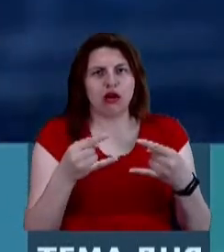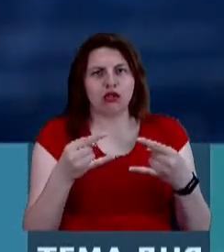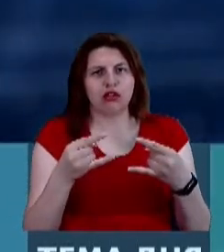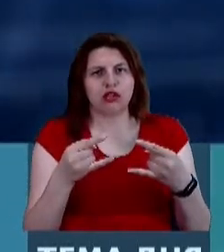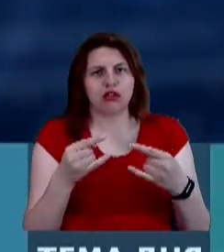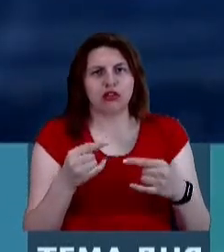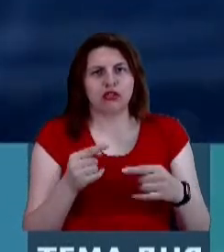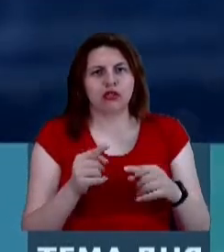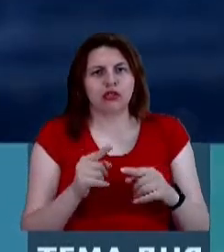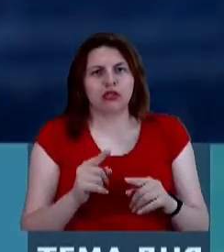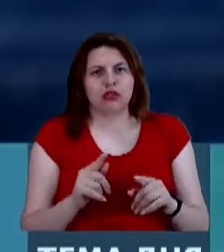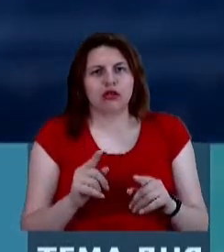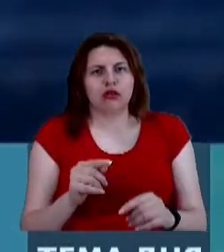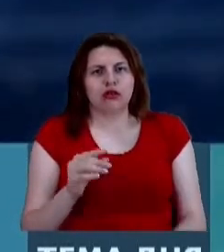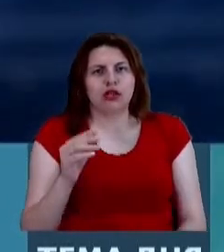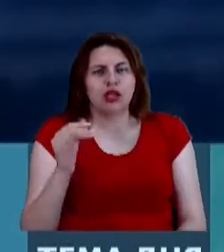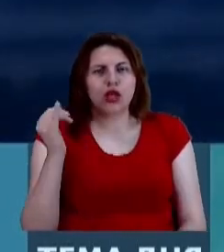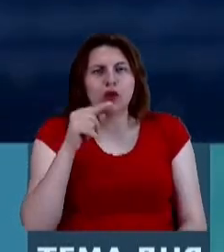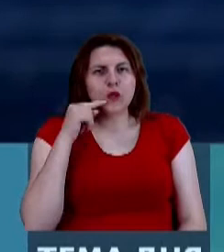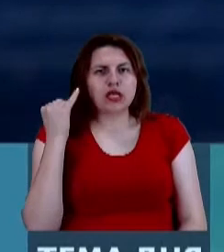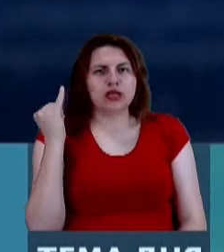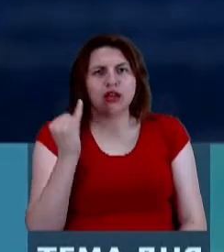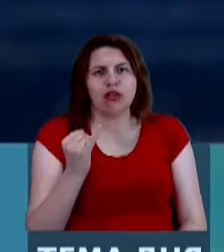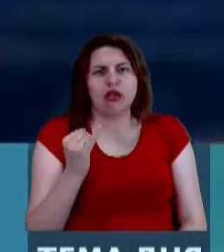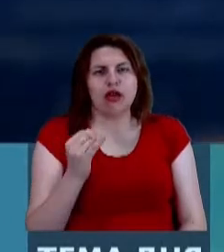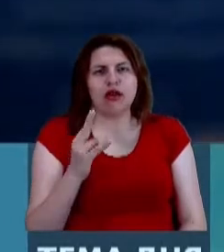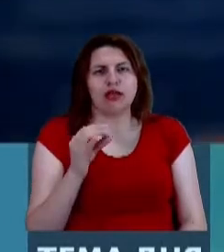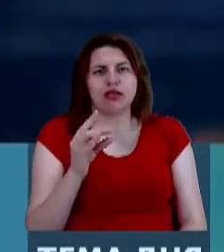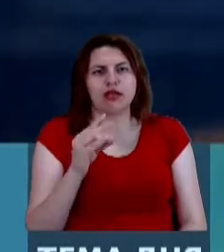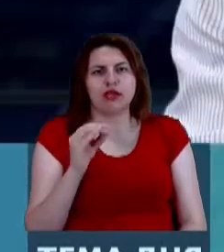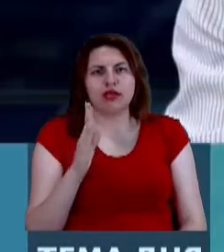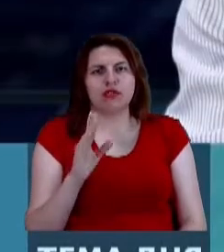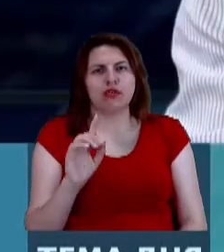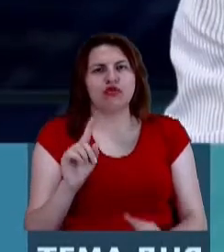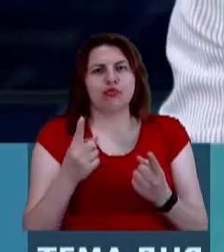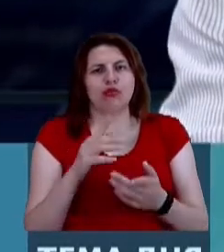попри цей російський наратив, про який говорить пані Катерина, чому їх продовжують дивитись?